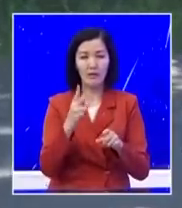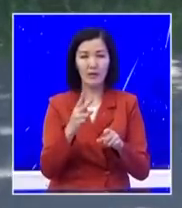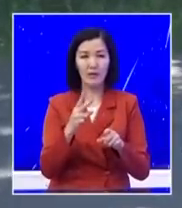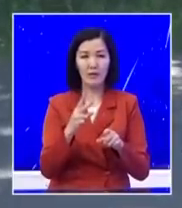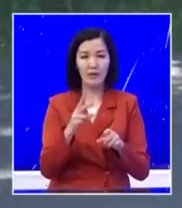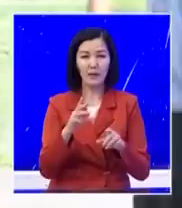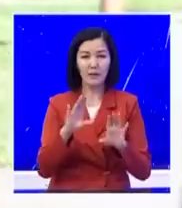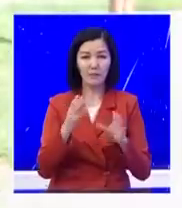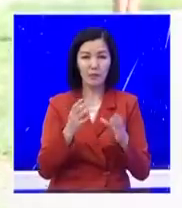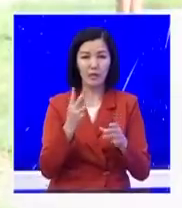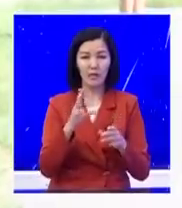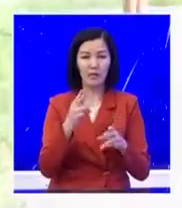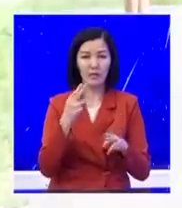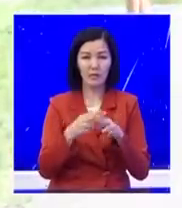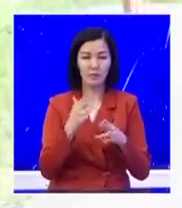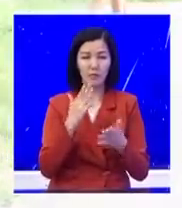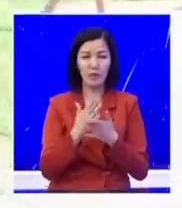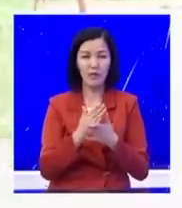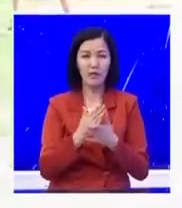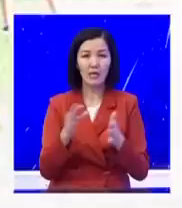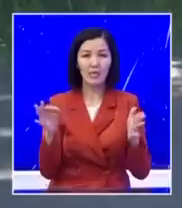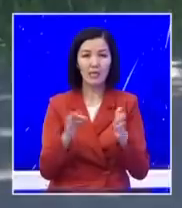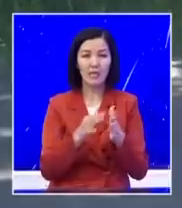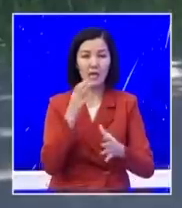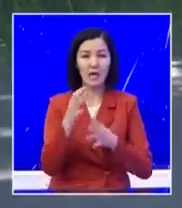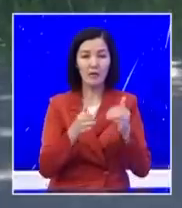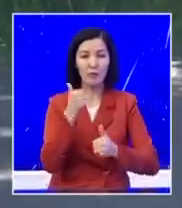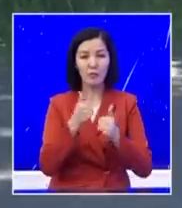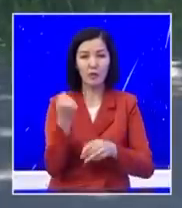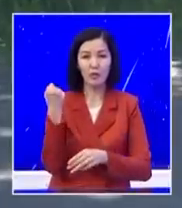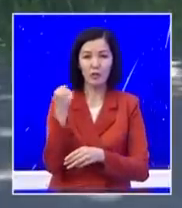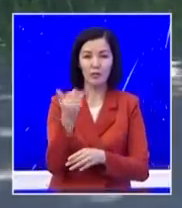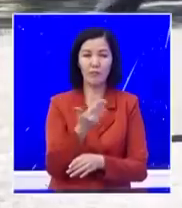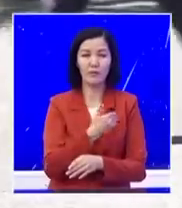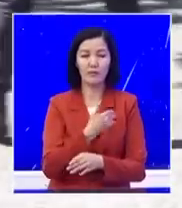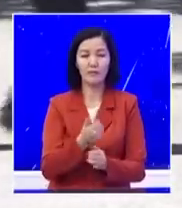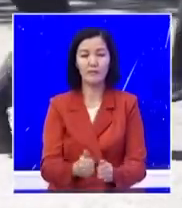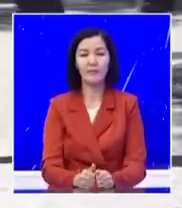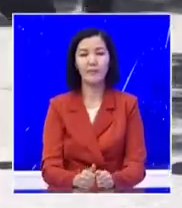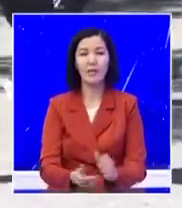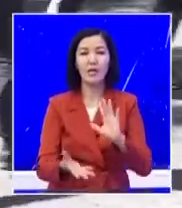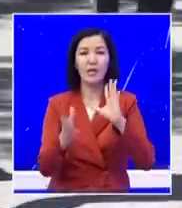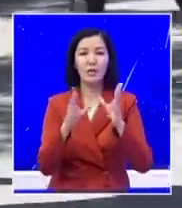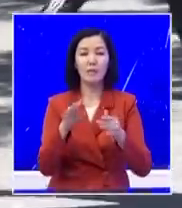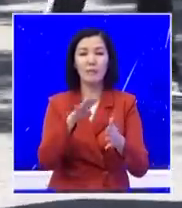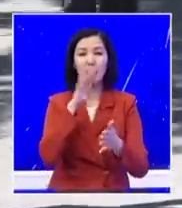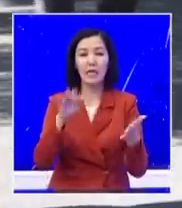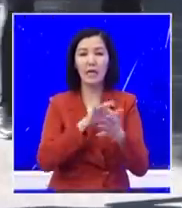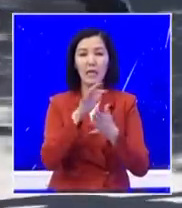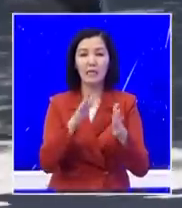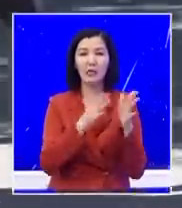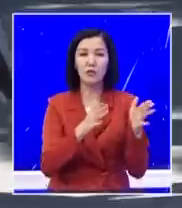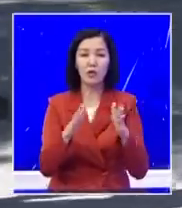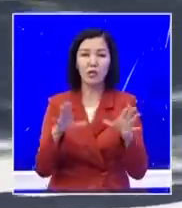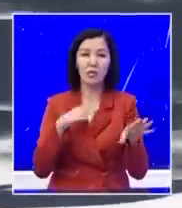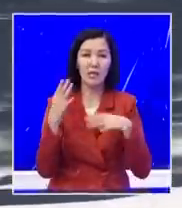Екі бронза, екі серебро ғана болды. Ендігі мақсатым әлем чемпионатына барып, әлем чемпионатты ұту ғой. Жалпы тек елде бокспен тұрақты түрде